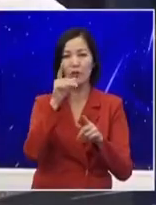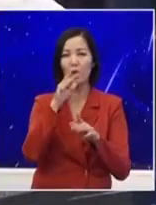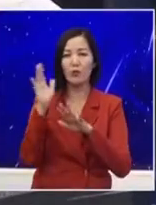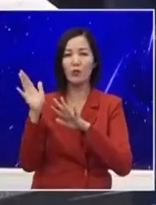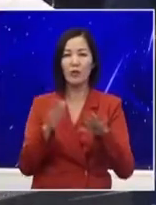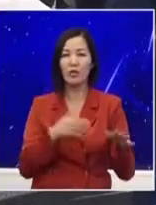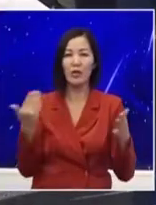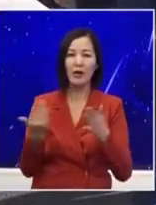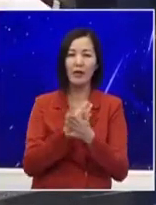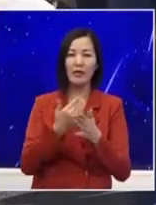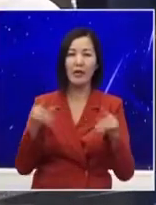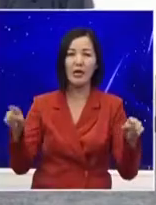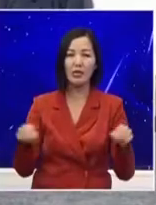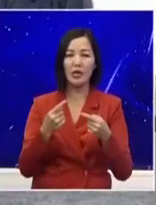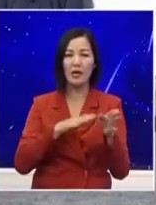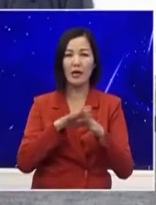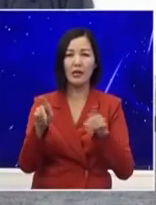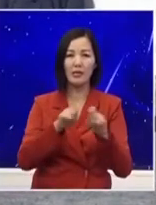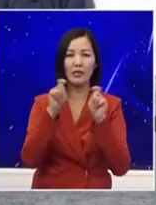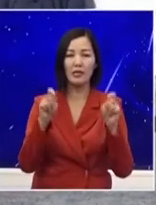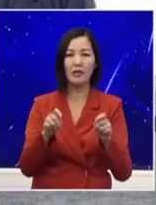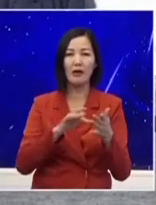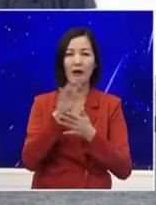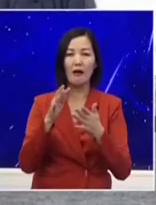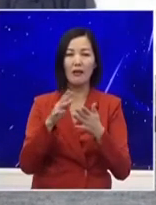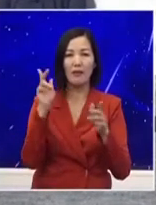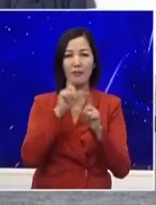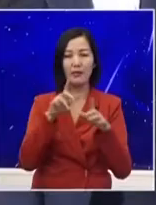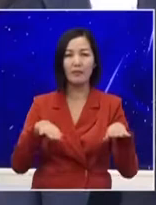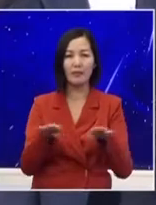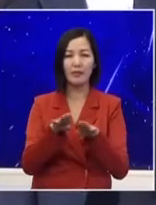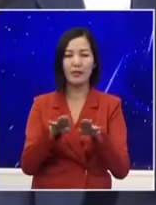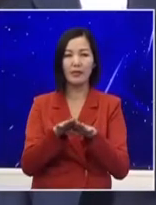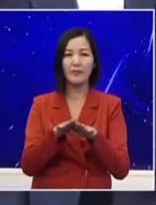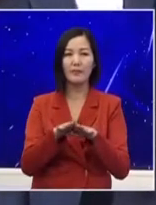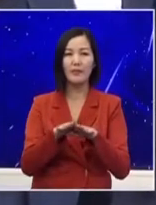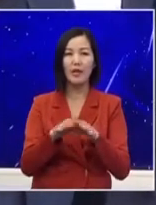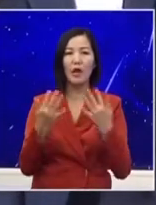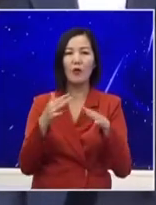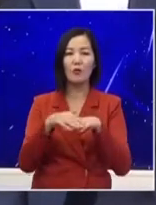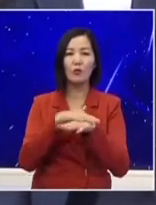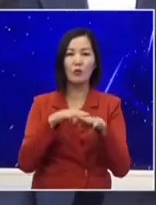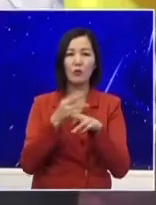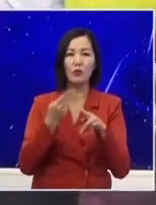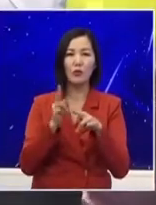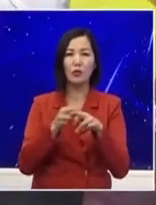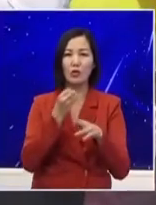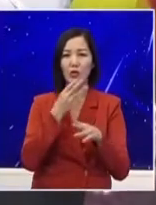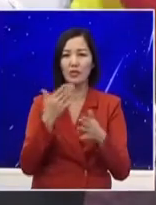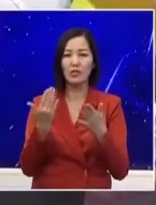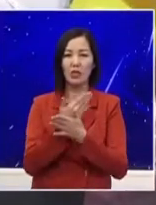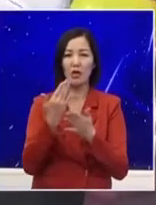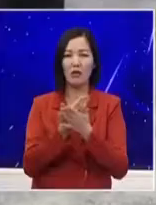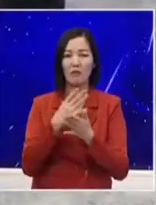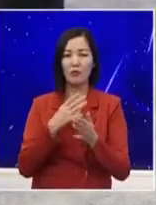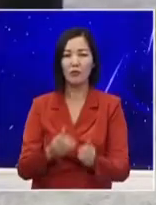Қазір жаңа нысанның көрінісі қала мектептерінен еш айырмасы жоқ. Сондықтан мұндай білім беру ордасы ауыл тұрғындар үшін ұмытылмас сәтке айналары